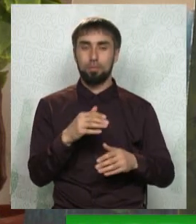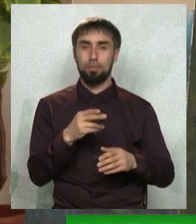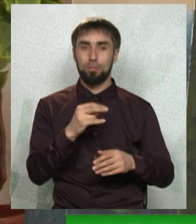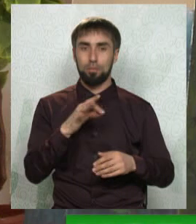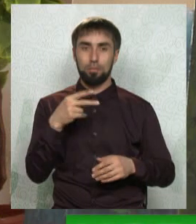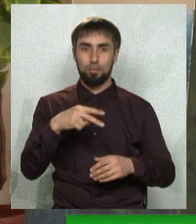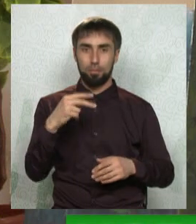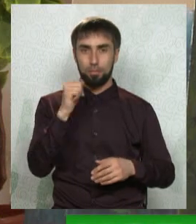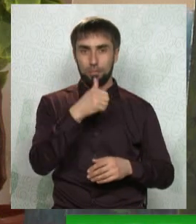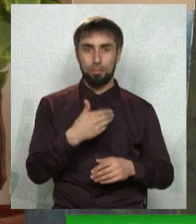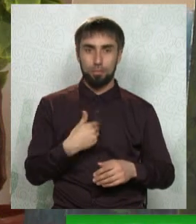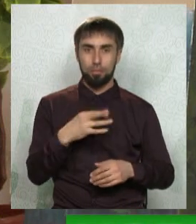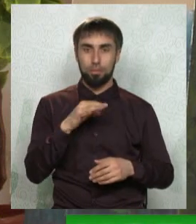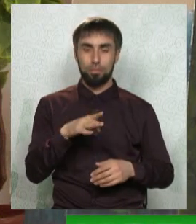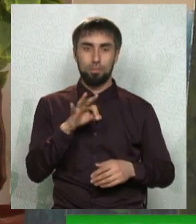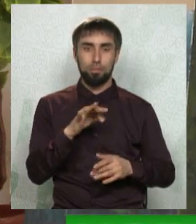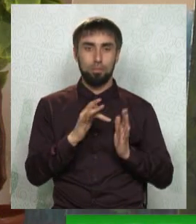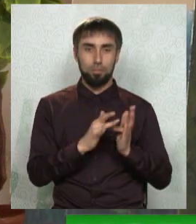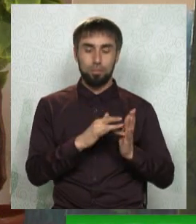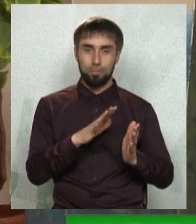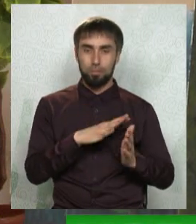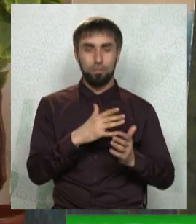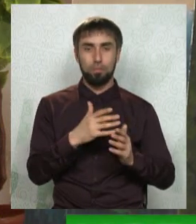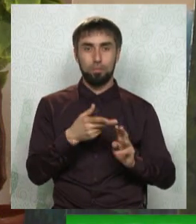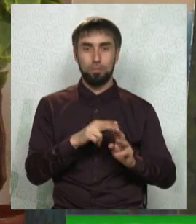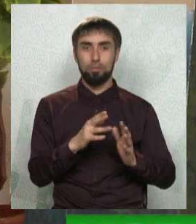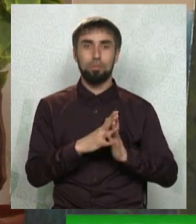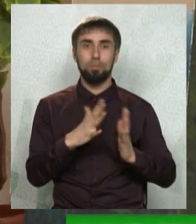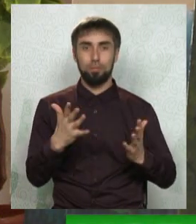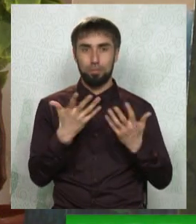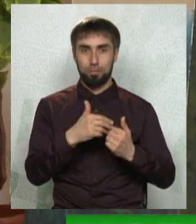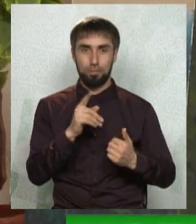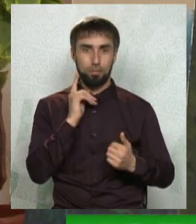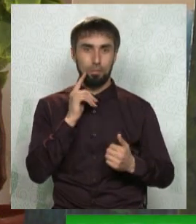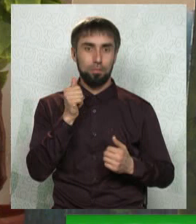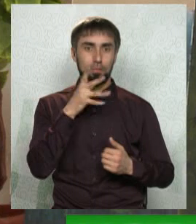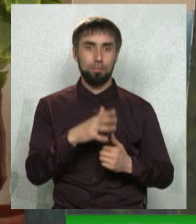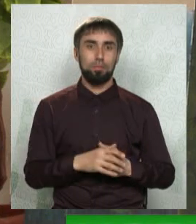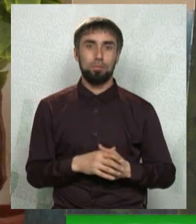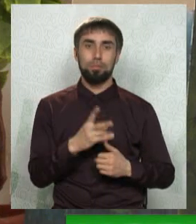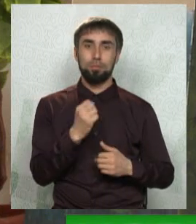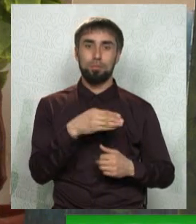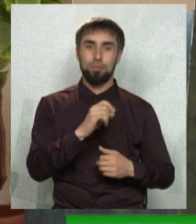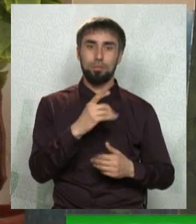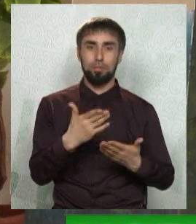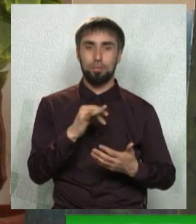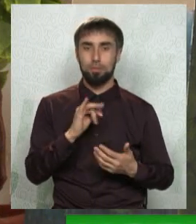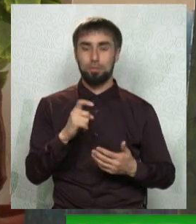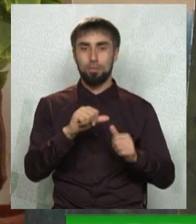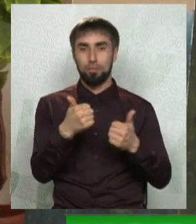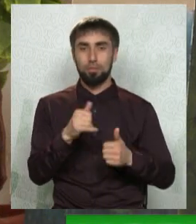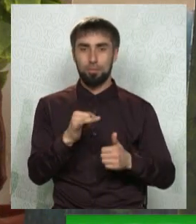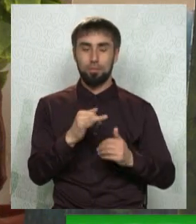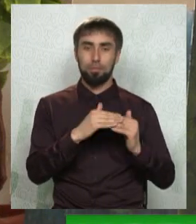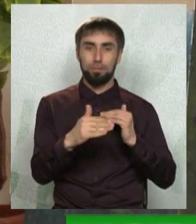протяжении 2020 года к нам в Комитет по туризму обращалось огромное количество молодежи, которые на тех или иных форумных